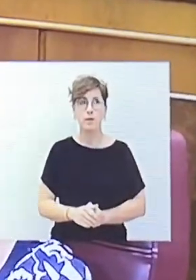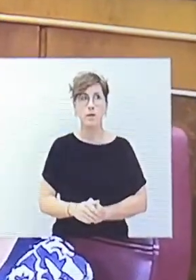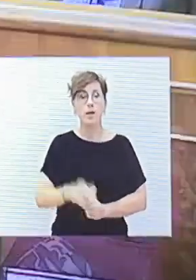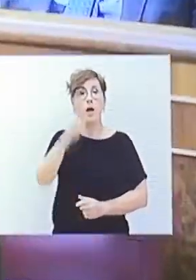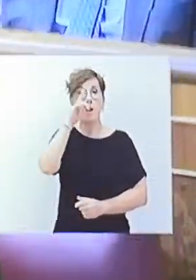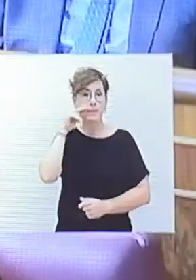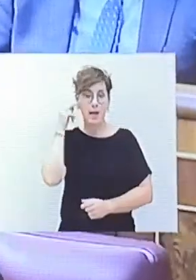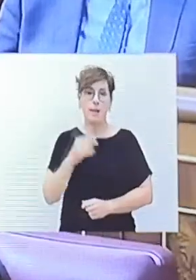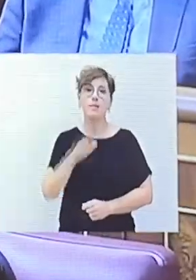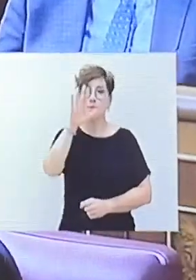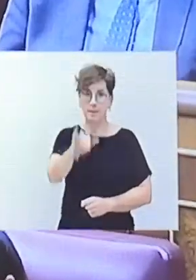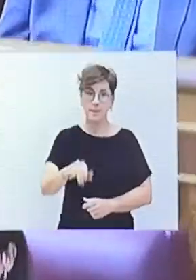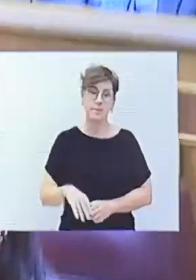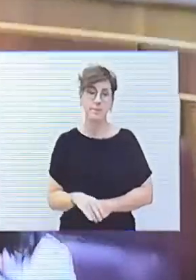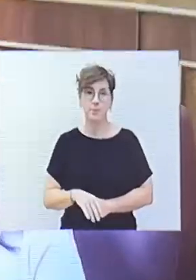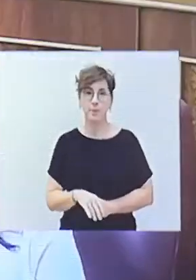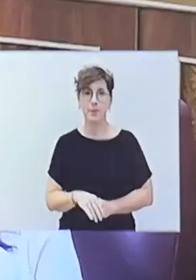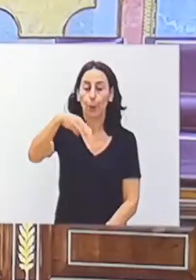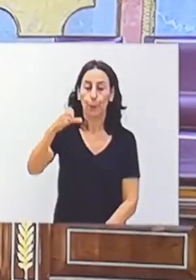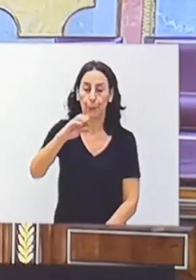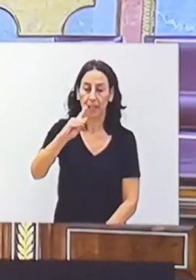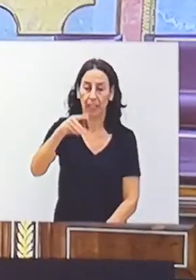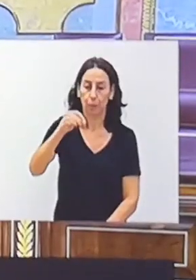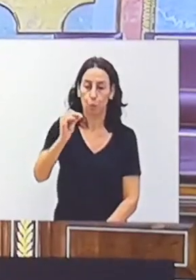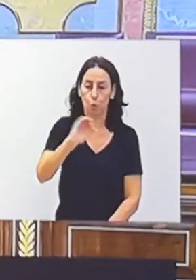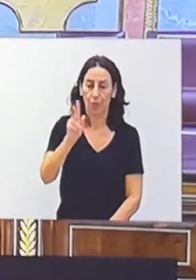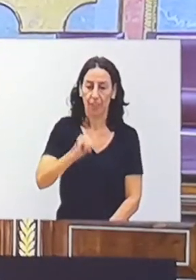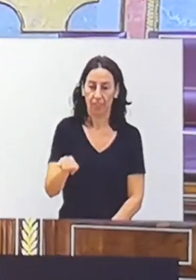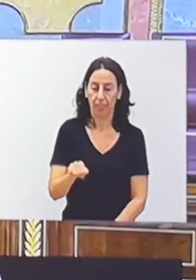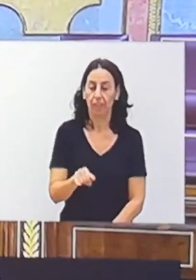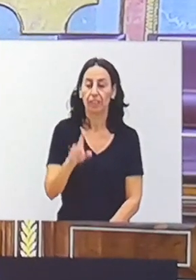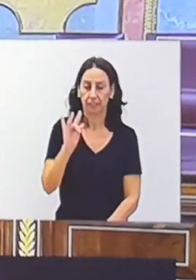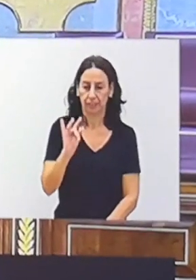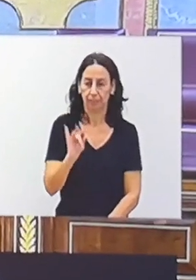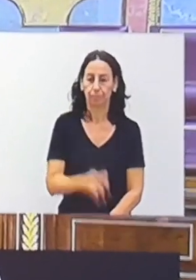Abascal Conde Santiago. Sí. Bermúdez de Castro Fernández